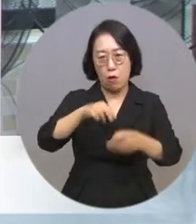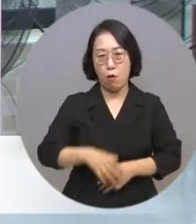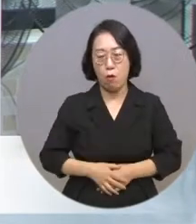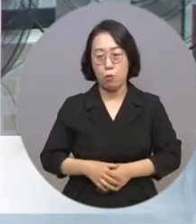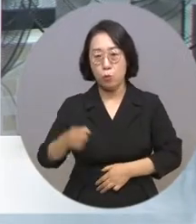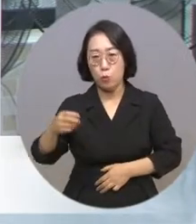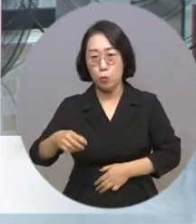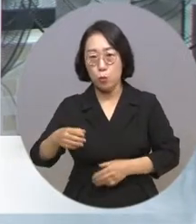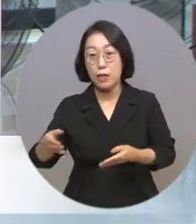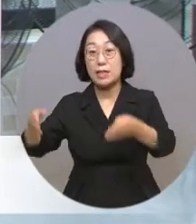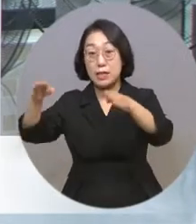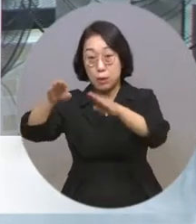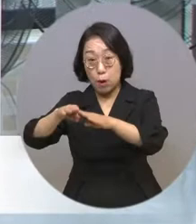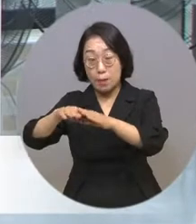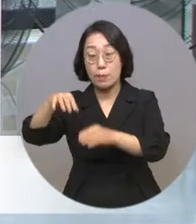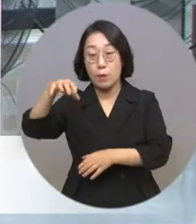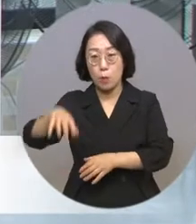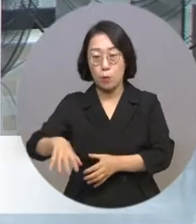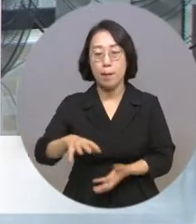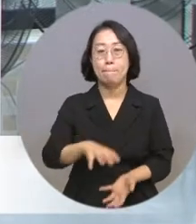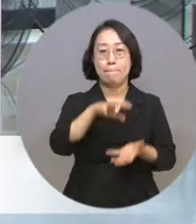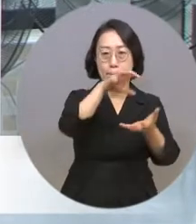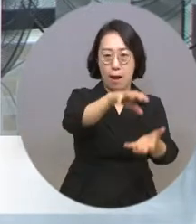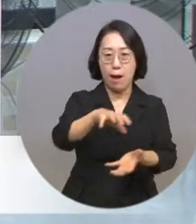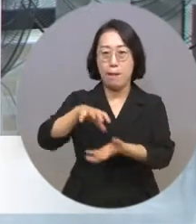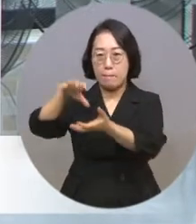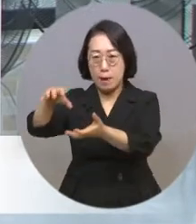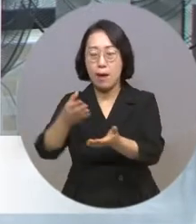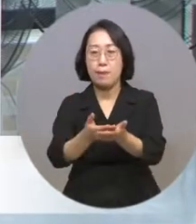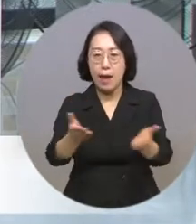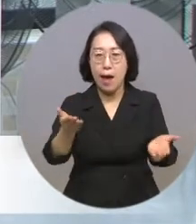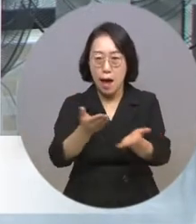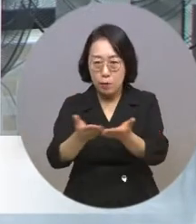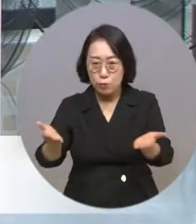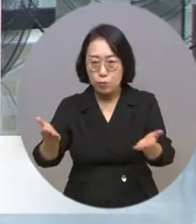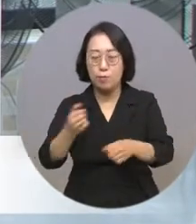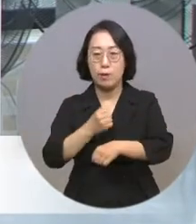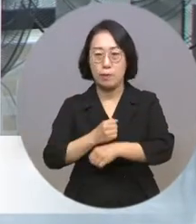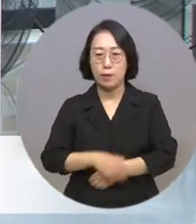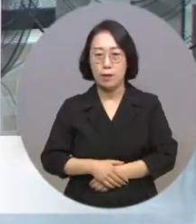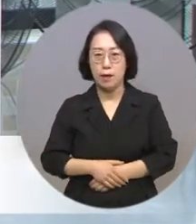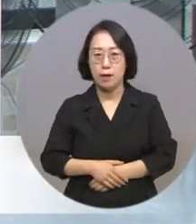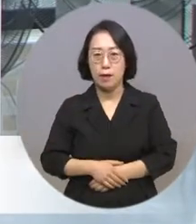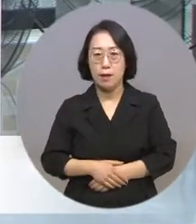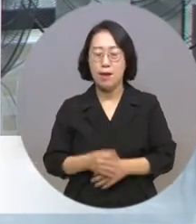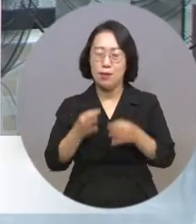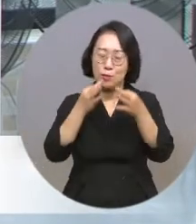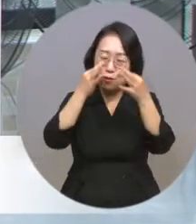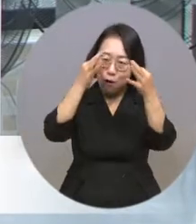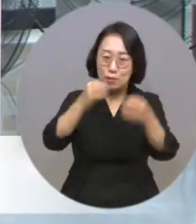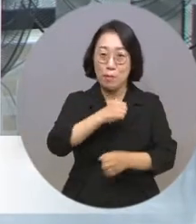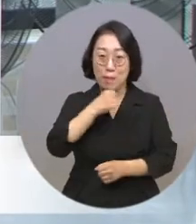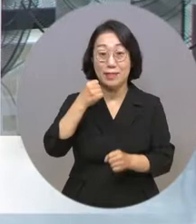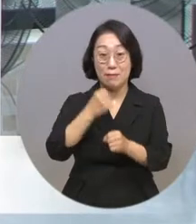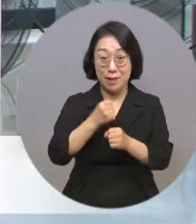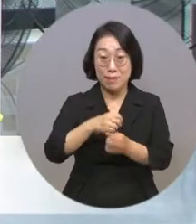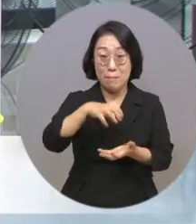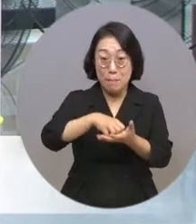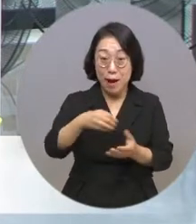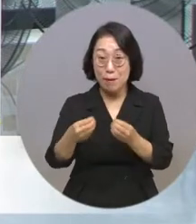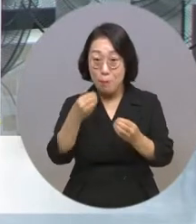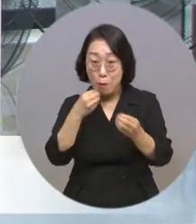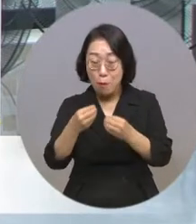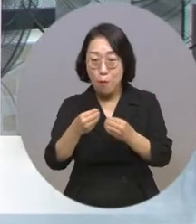그다음에 보호기관을 통해서 이 빵을 나눔을 실천하려고 합니다. 정성 가득한 빵을 먹고 아이들이